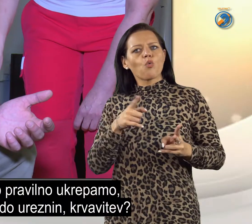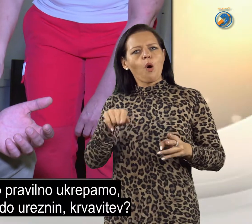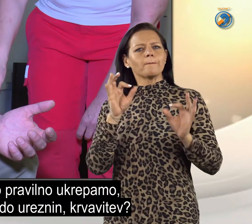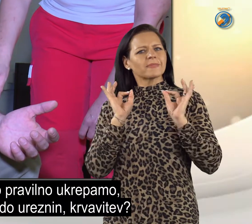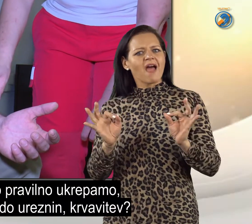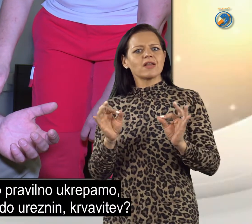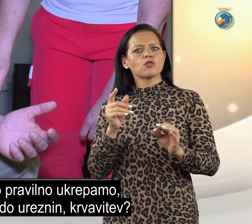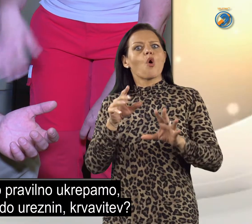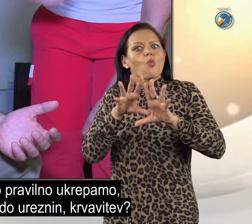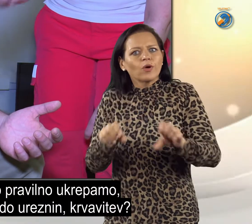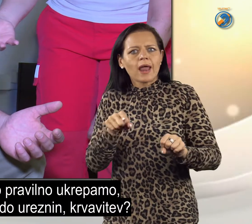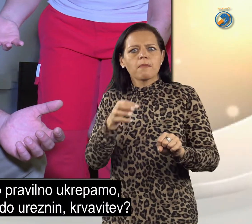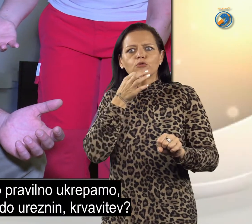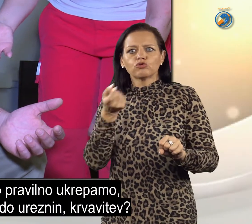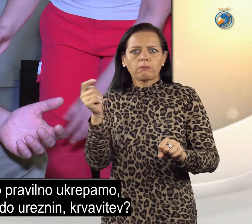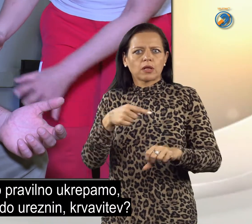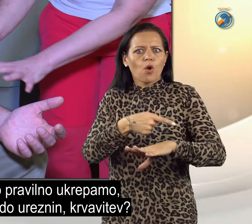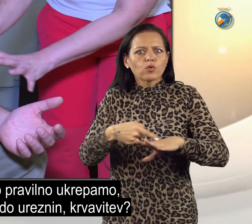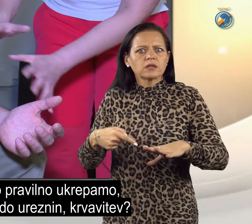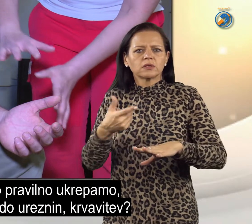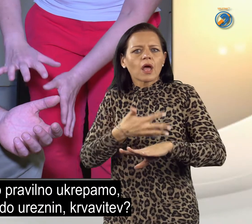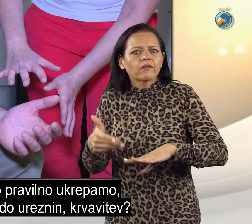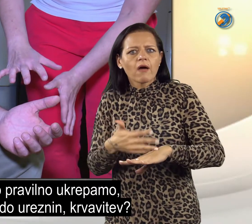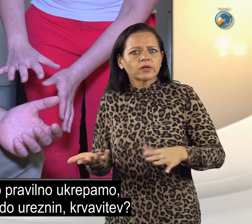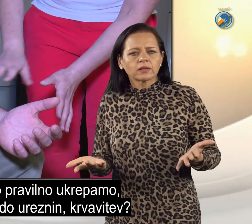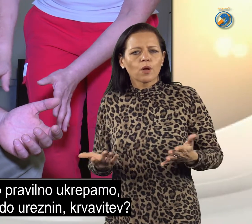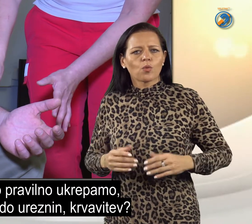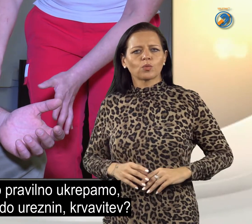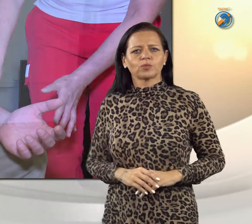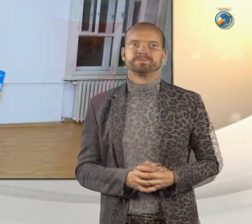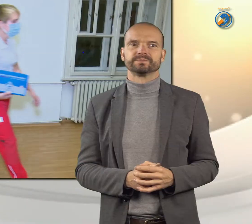In kako pravilno ukrepamo, če pride do ureznin, krvavitev?